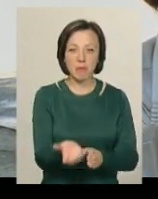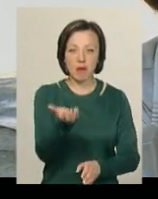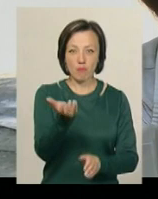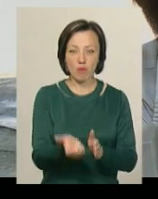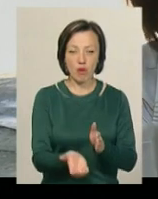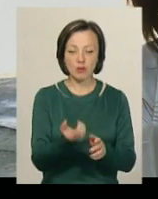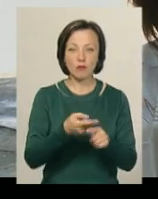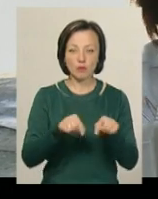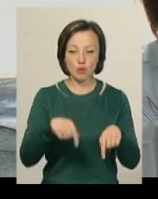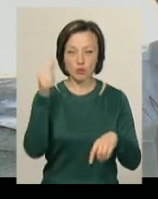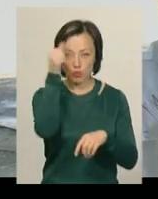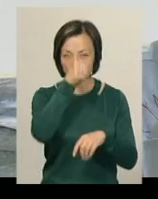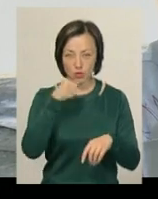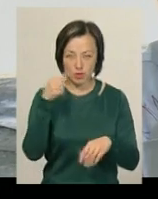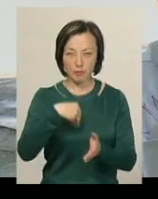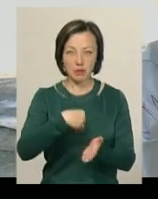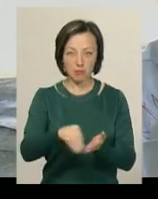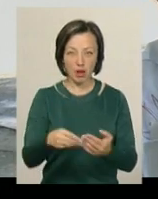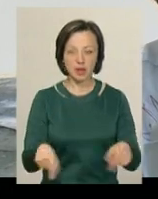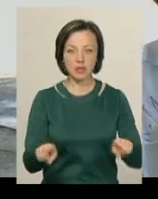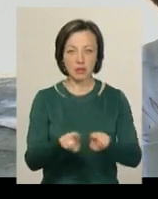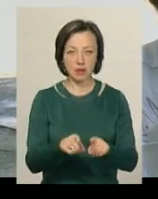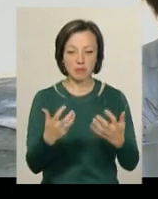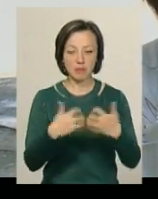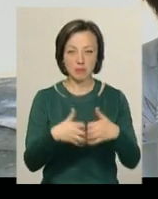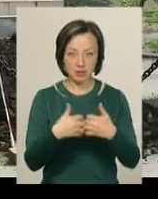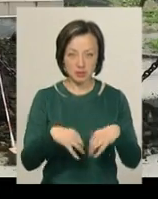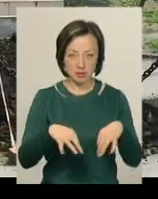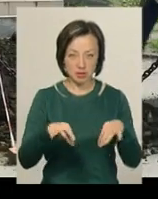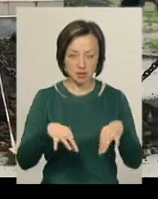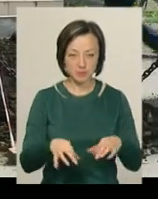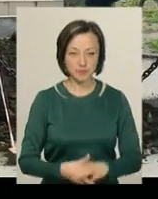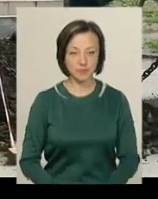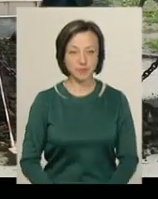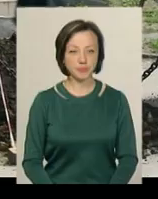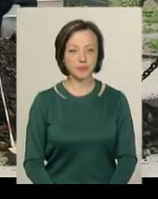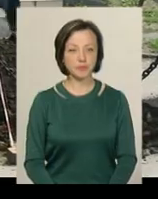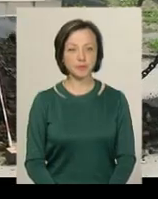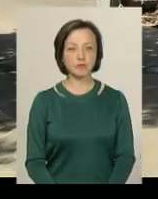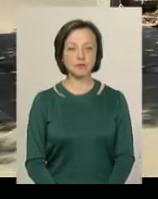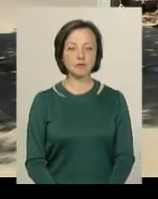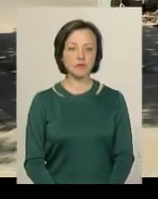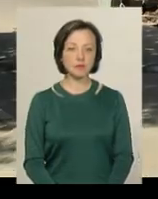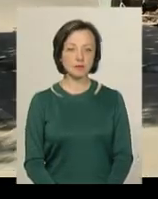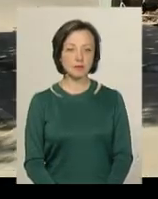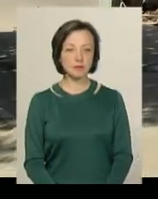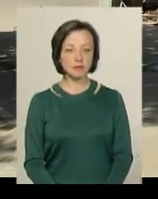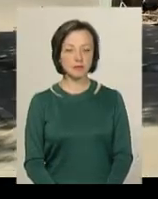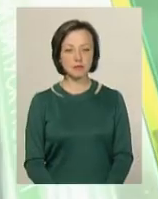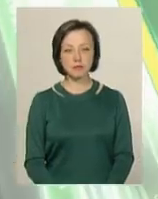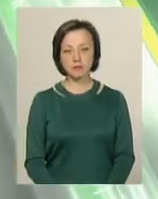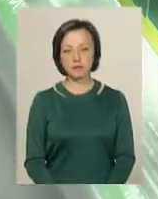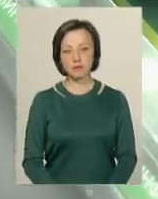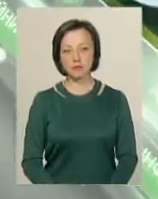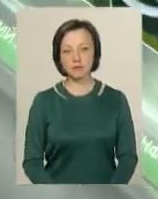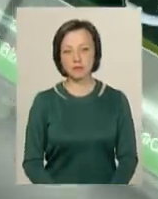цьому році Спецкомунтранс придбав таку машину. Наталія Сідова, Володимир Паламар. Новини Поділля. Центр.